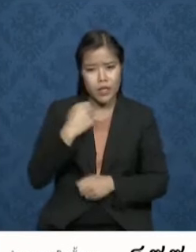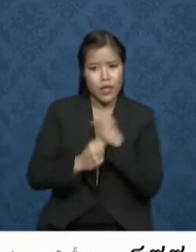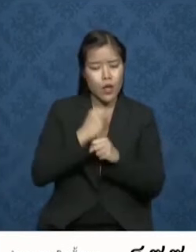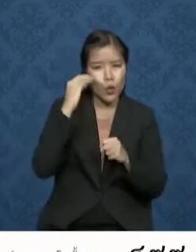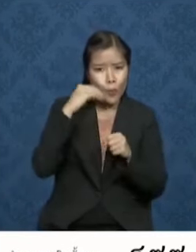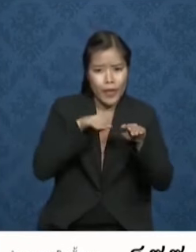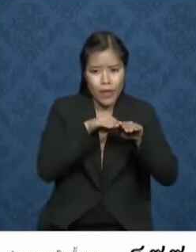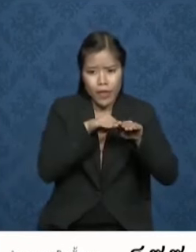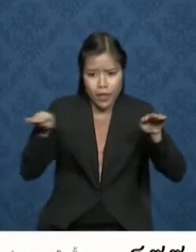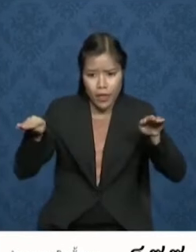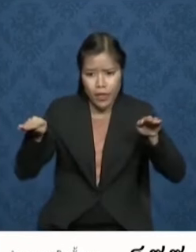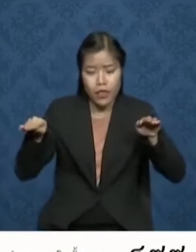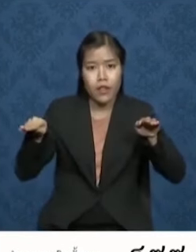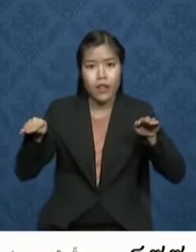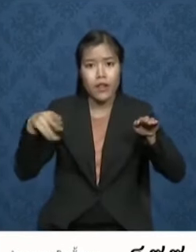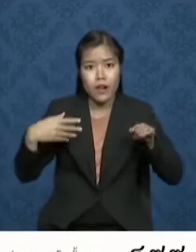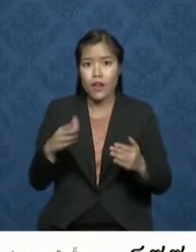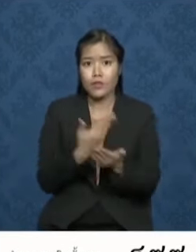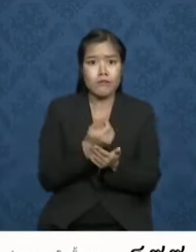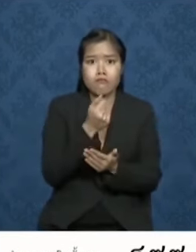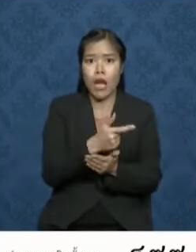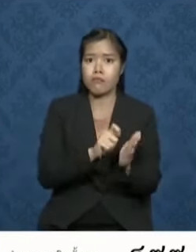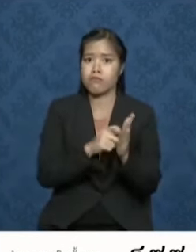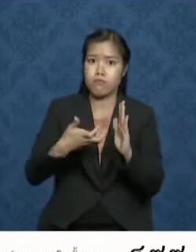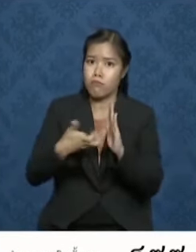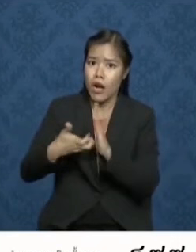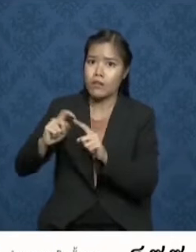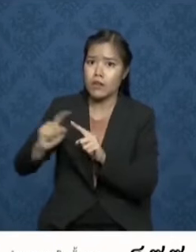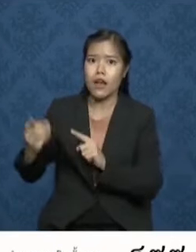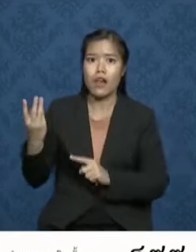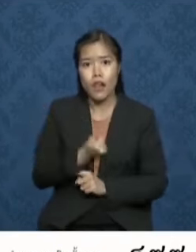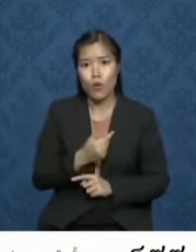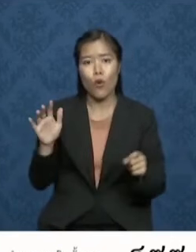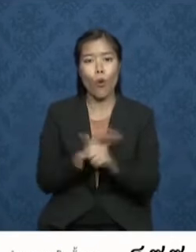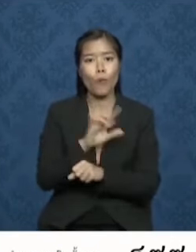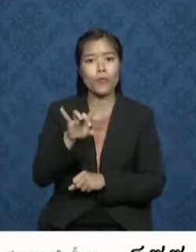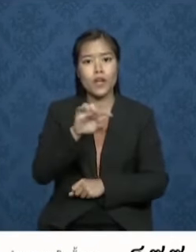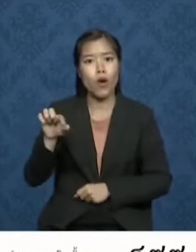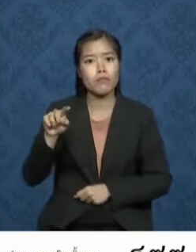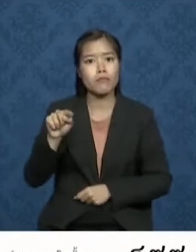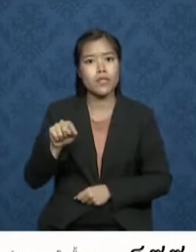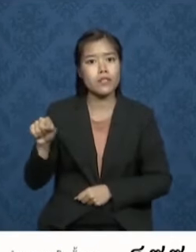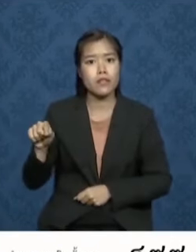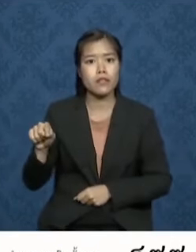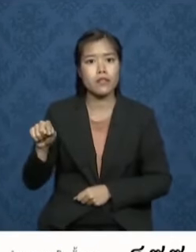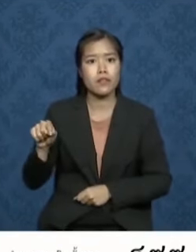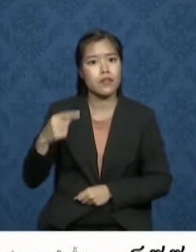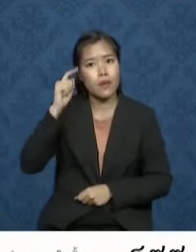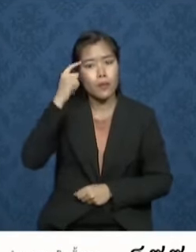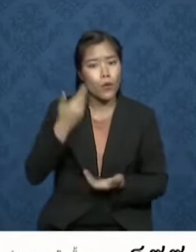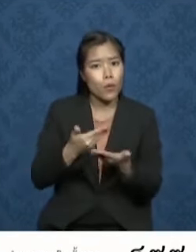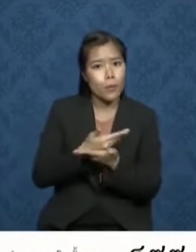อัตราการเบิกจ่ายเนี่ยรวดเร็วครบถ้วน 100%ไม่รู้ว่าจะพิจารณาความคุ้มค่ากันแบบ